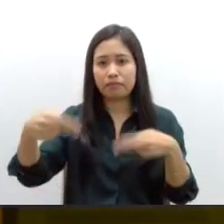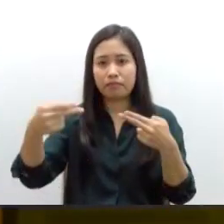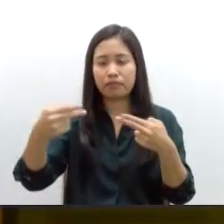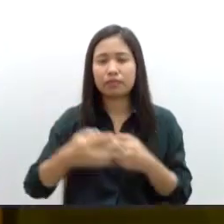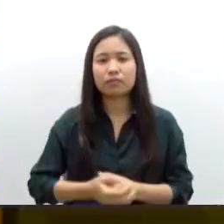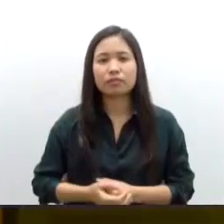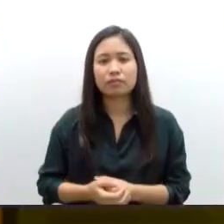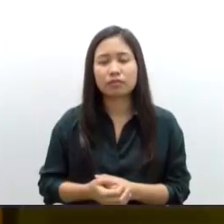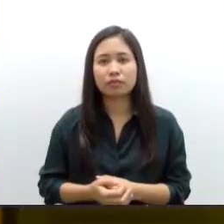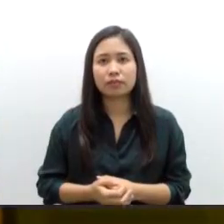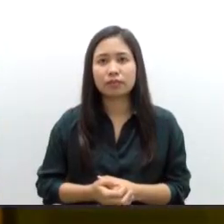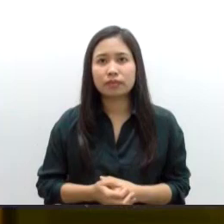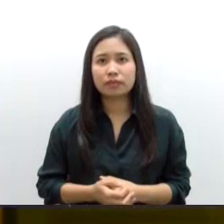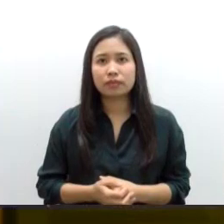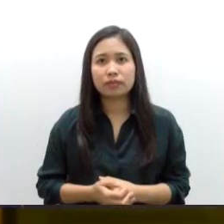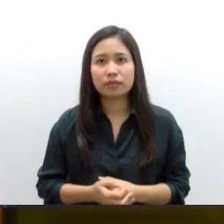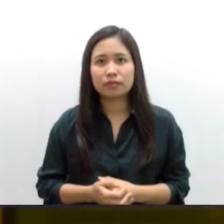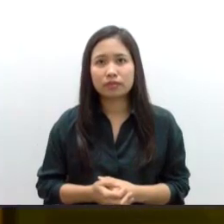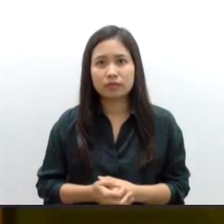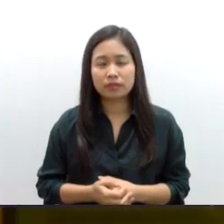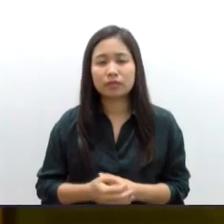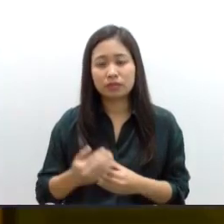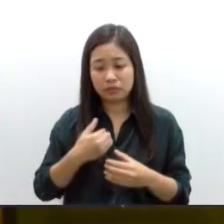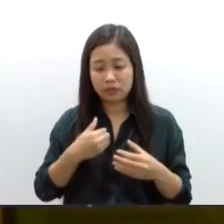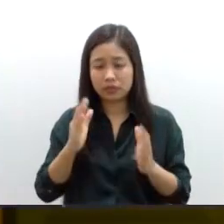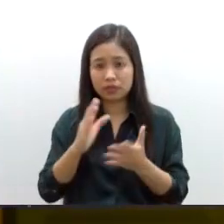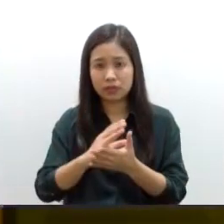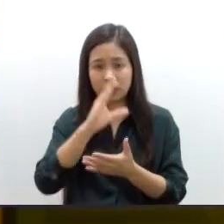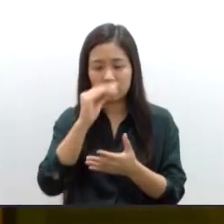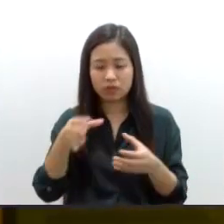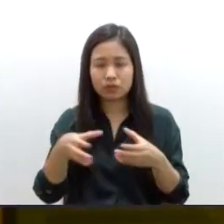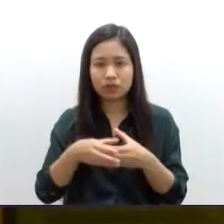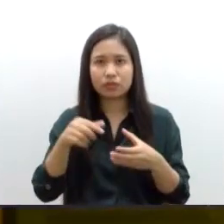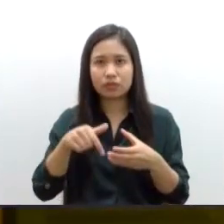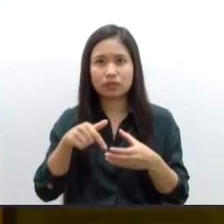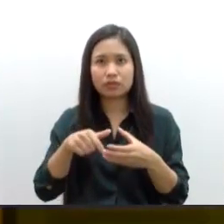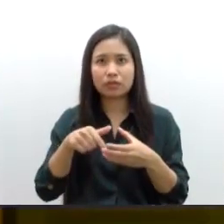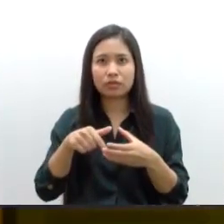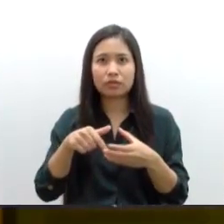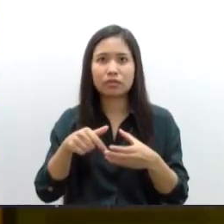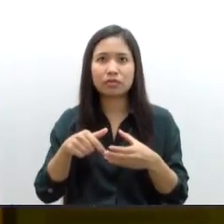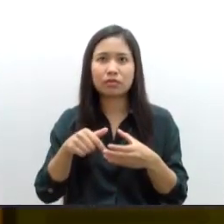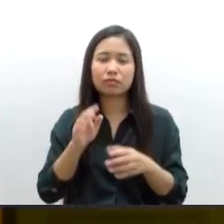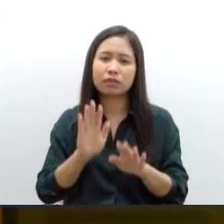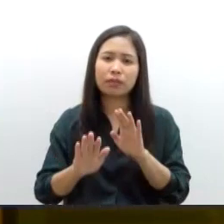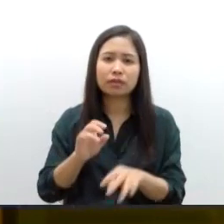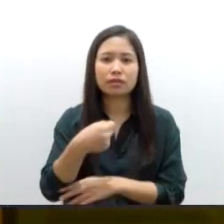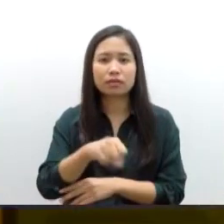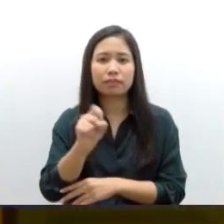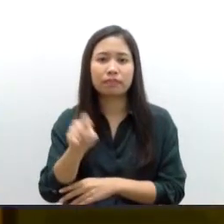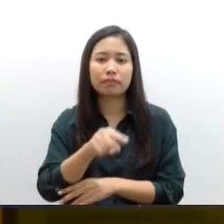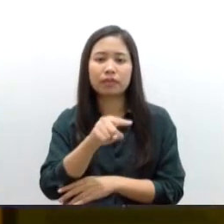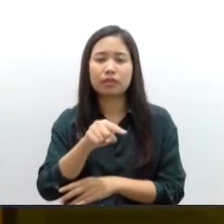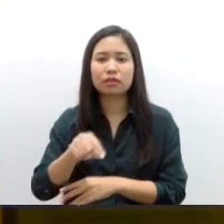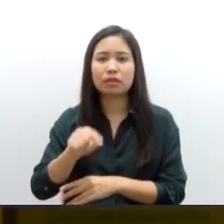ครับมีนักเรียนในกลุ่มนี้บางคนประมาณ 10% ของนักเรียนทั้งหม